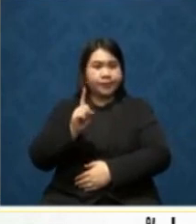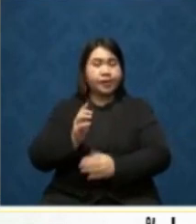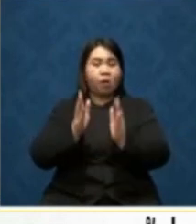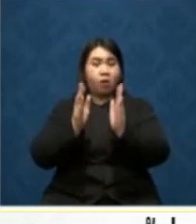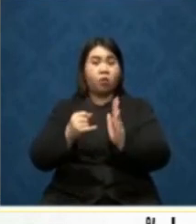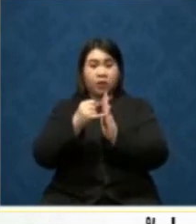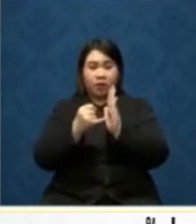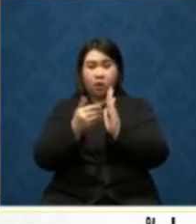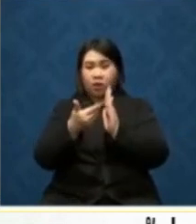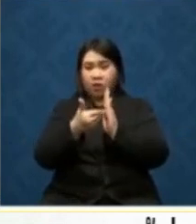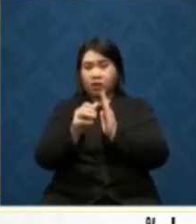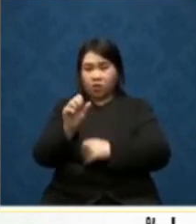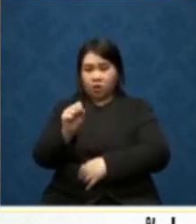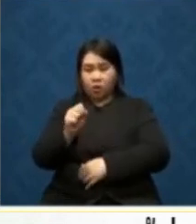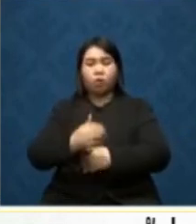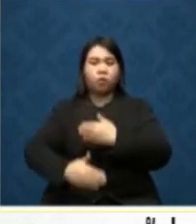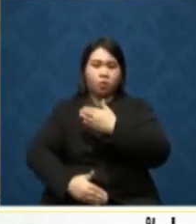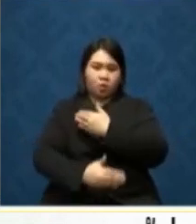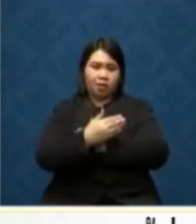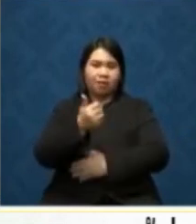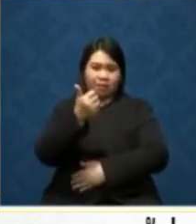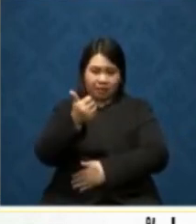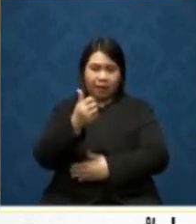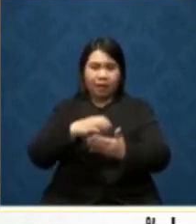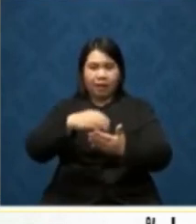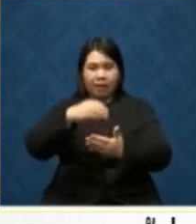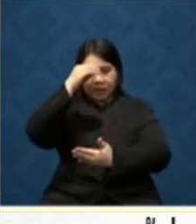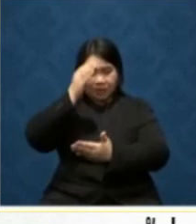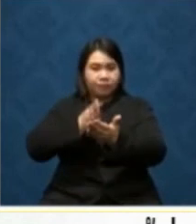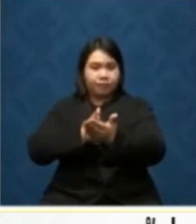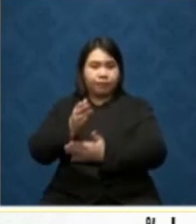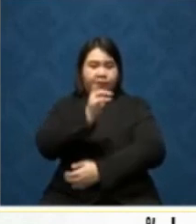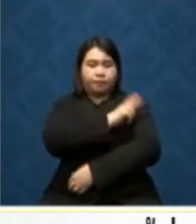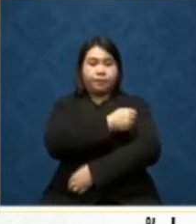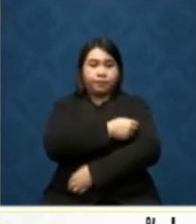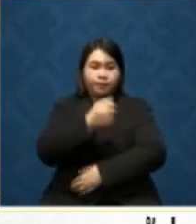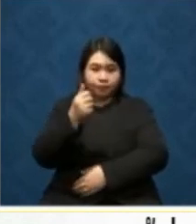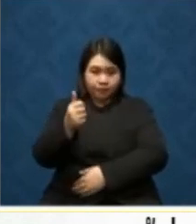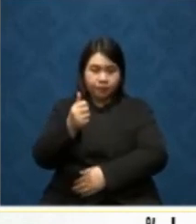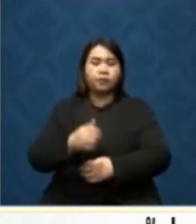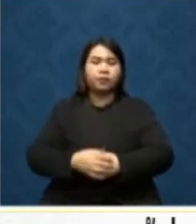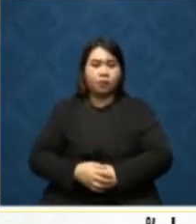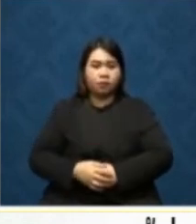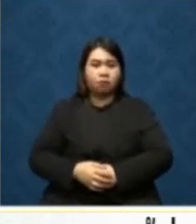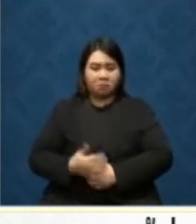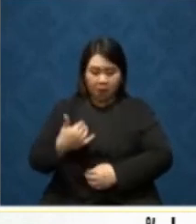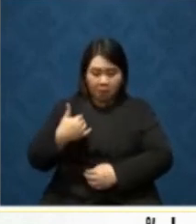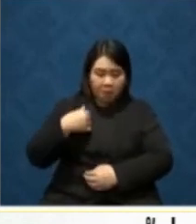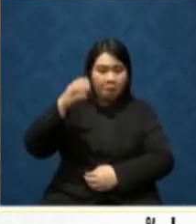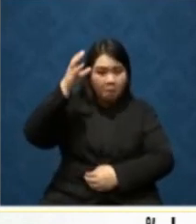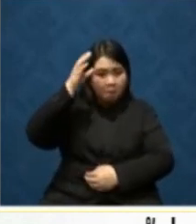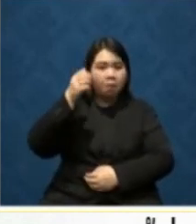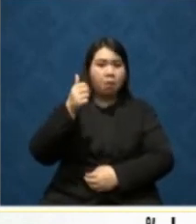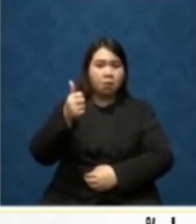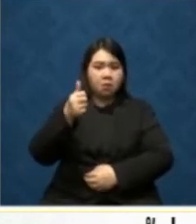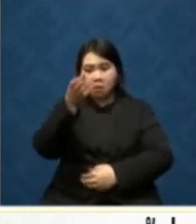ด ราชชวยย์จุราพร เป็ผไรเอกชนผมคิดว่า คนสกลนครบ้านผม จะมีโอกาส